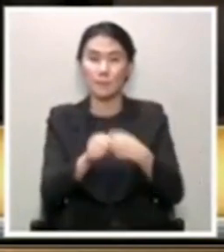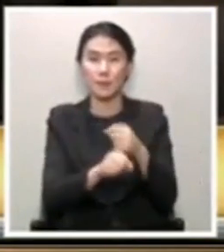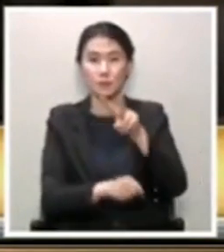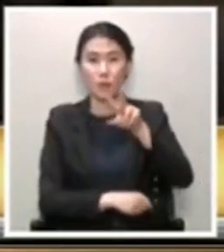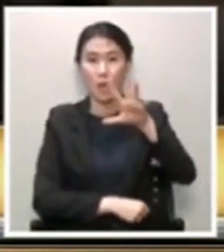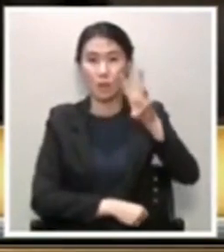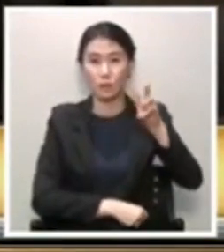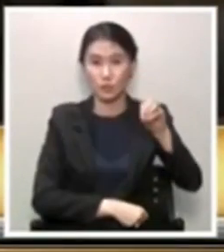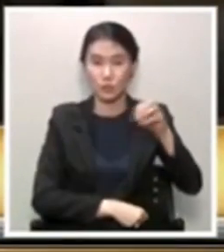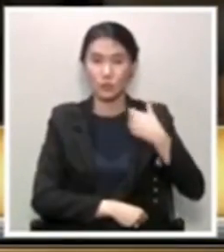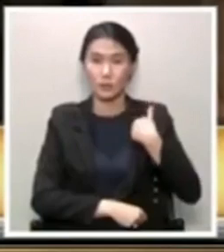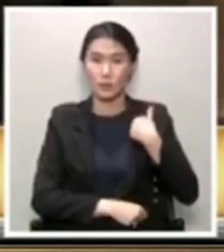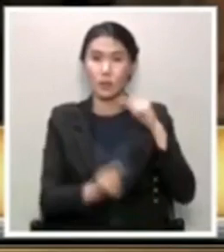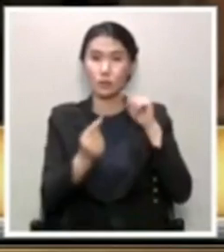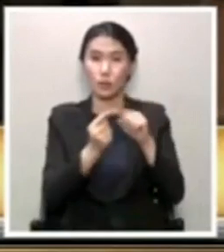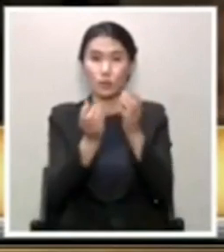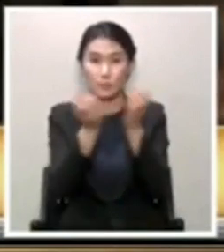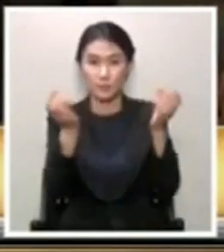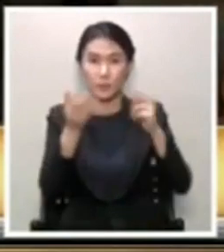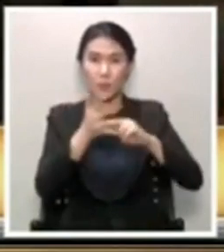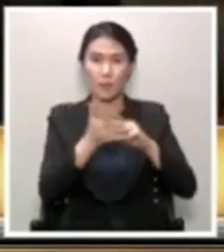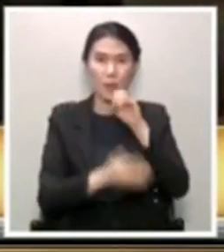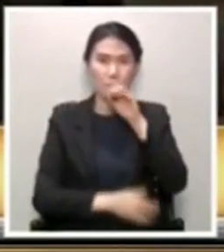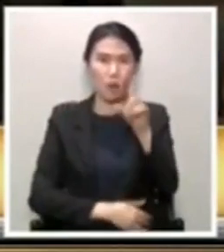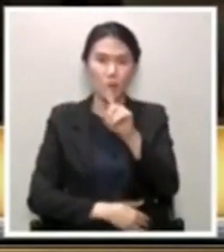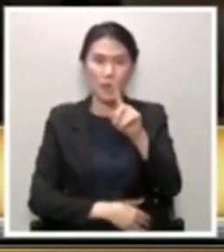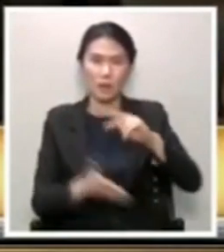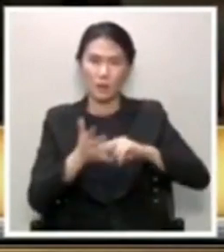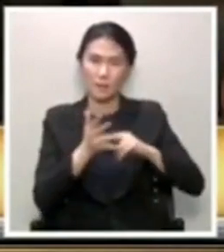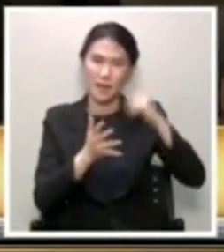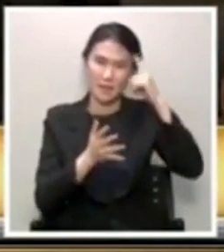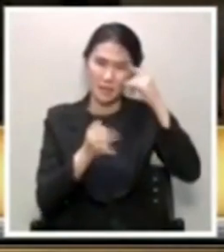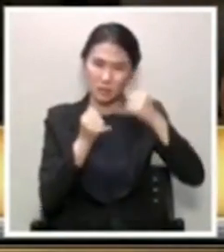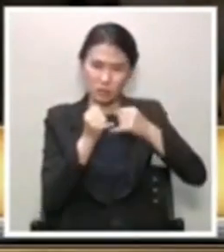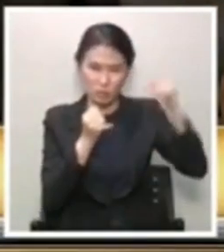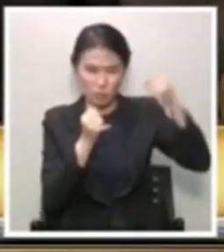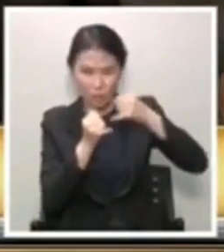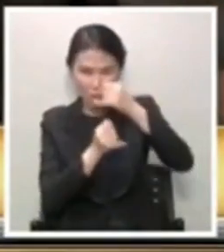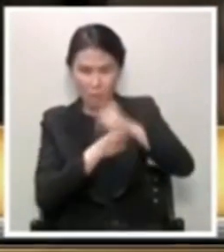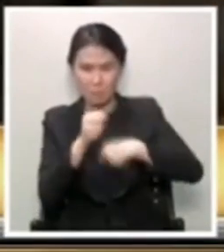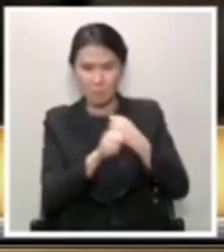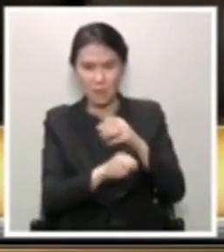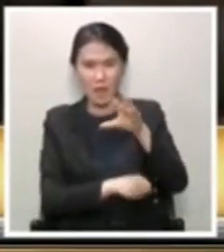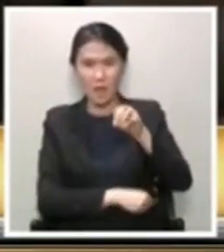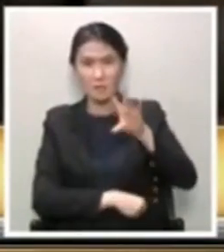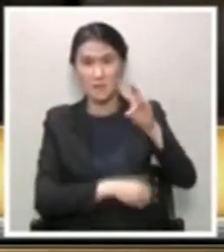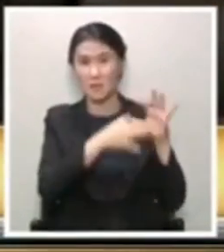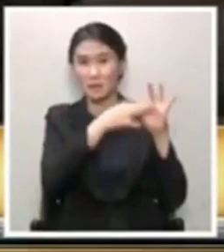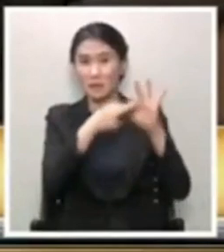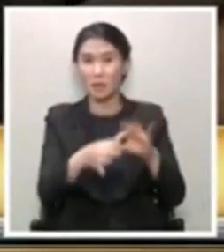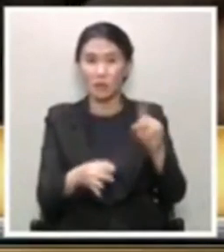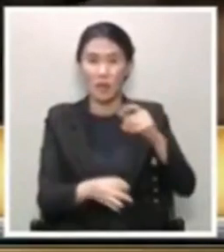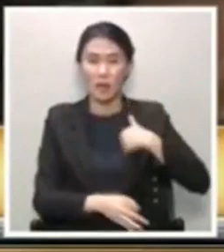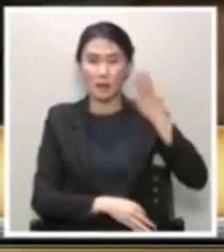ครับรัฐธรรมนูญ2560ปฏิเสธไม่ได้ว่ามีจุดเชื่อมโยงยึดโยงต่อเนื่องไปยังรัฐประหารปี57พูดง่ายๆก็คือว่าก่อน